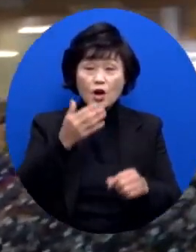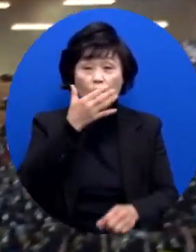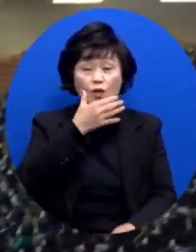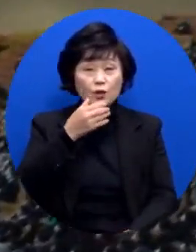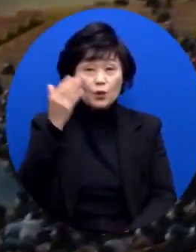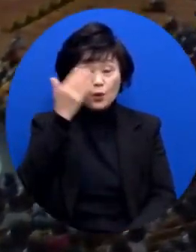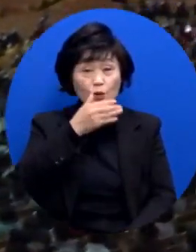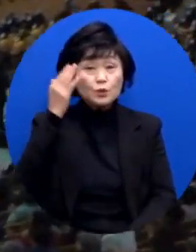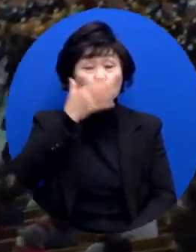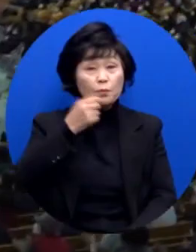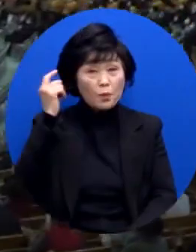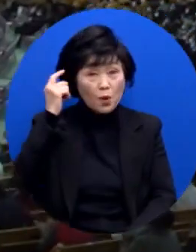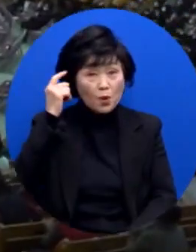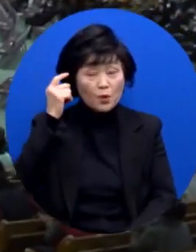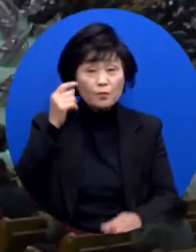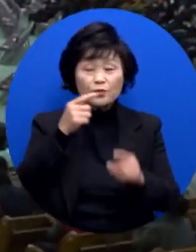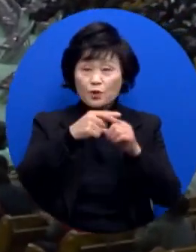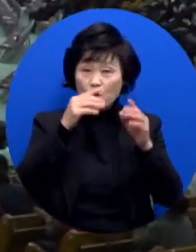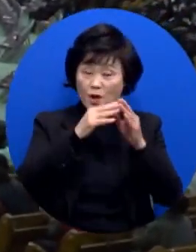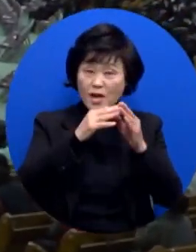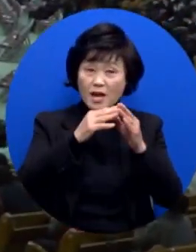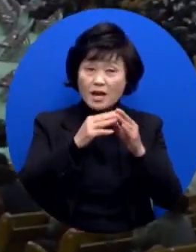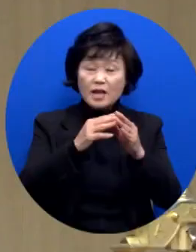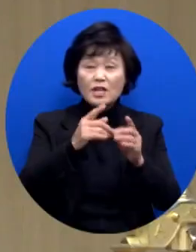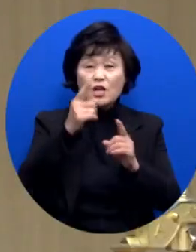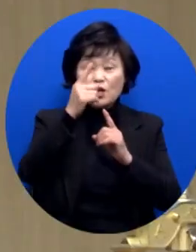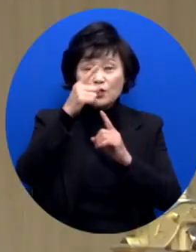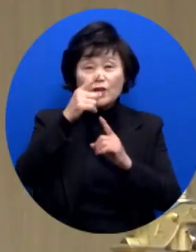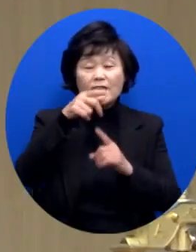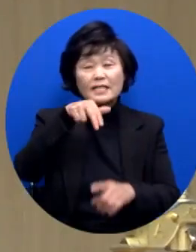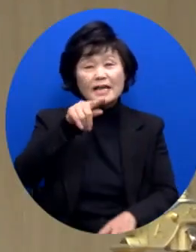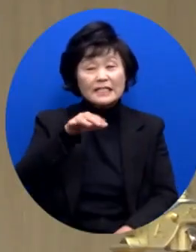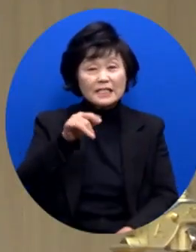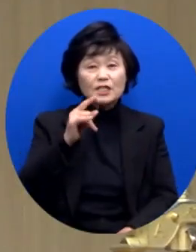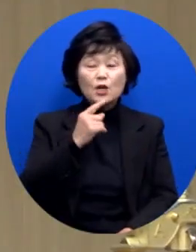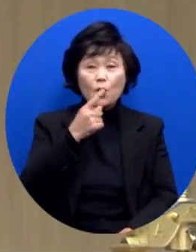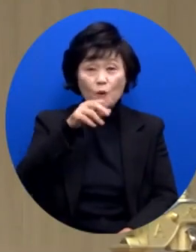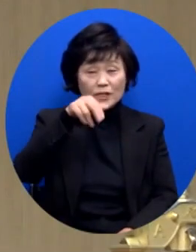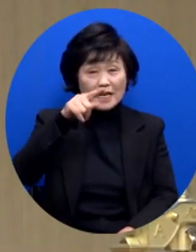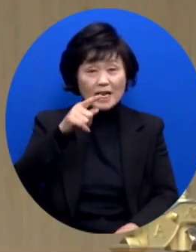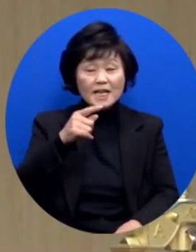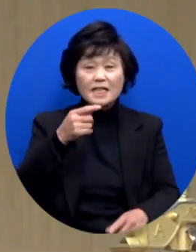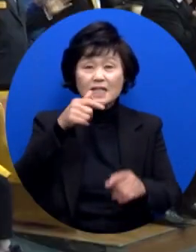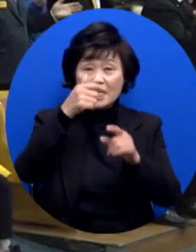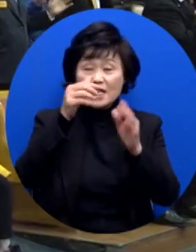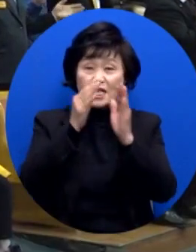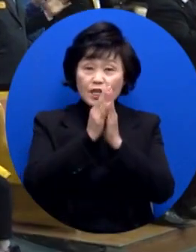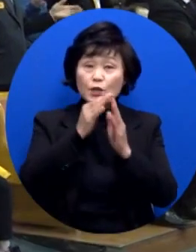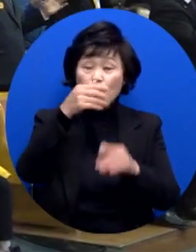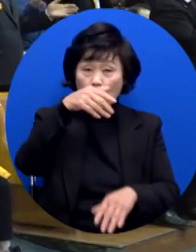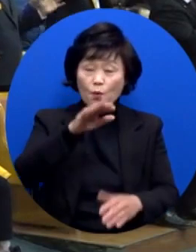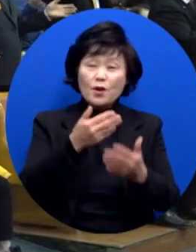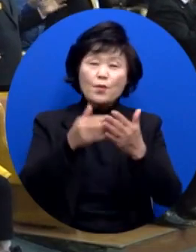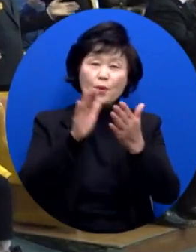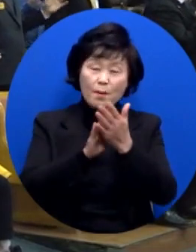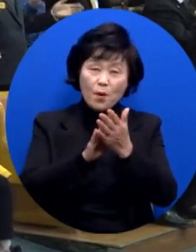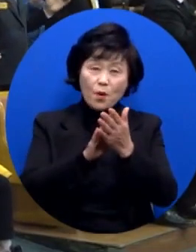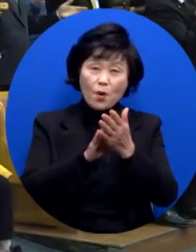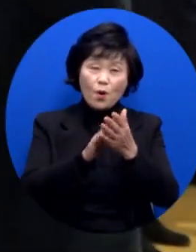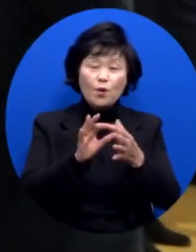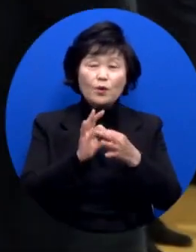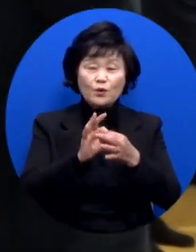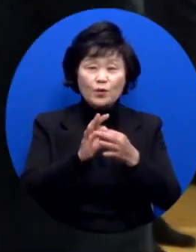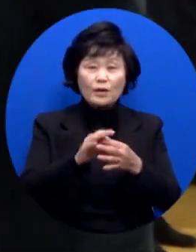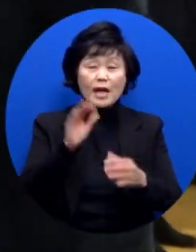순복음교회는 최근 오산리 최자실 금식기도원 리모델링 소식을 전하며 앞으로 한국교회 회복과 은혜를 위해